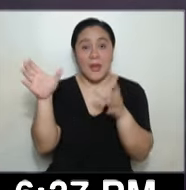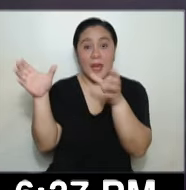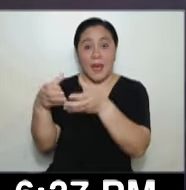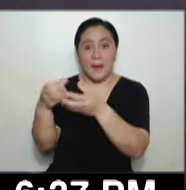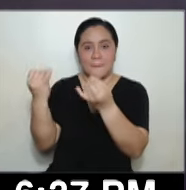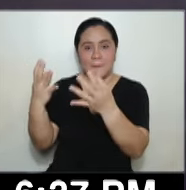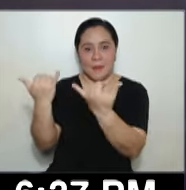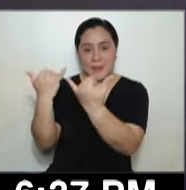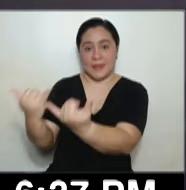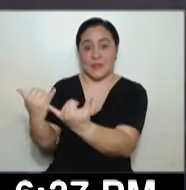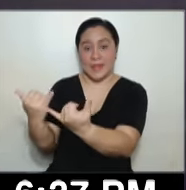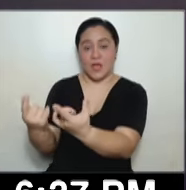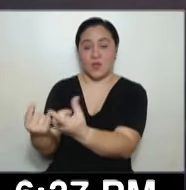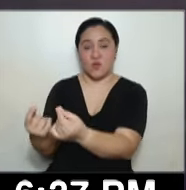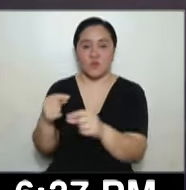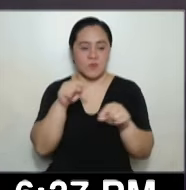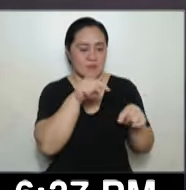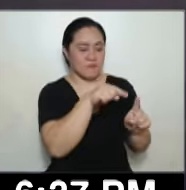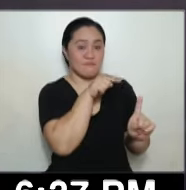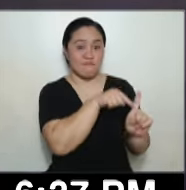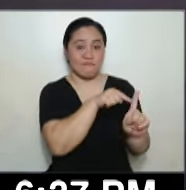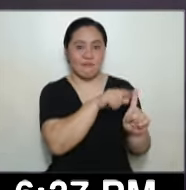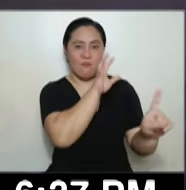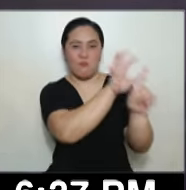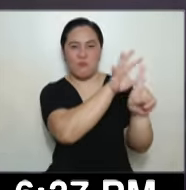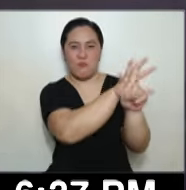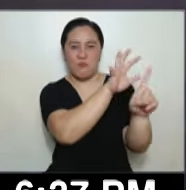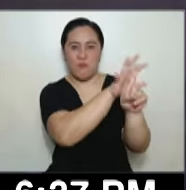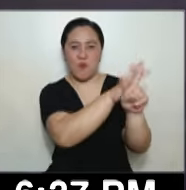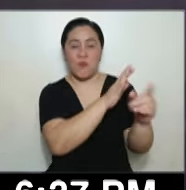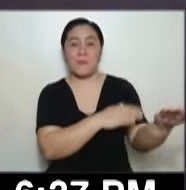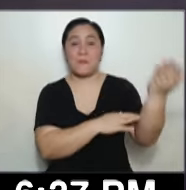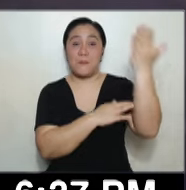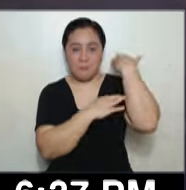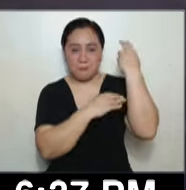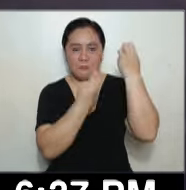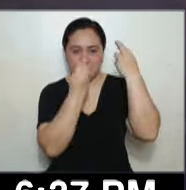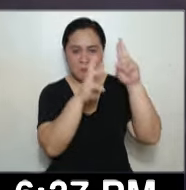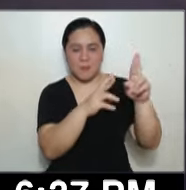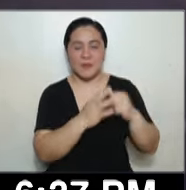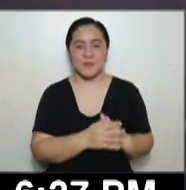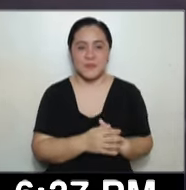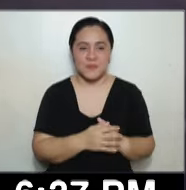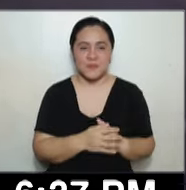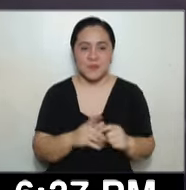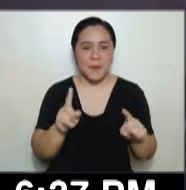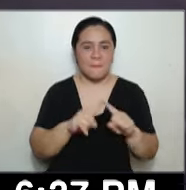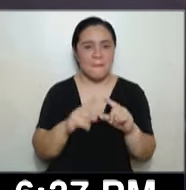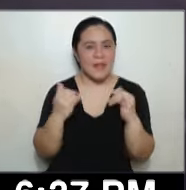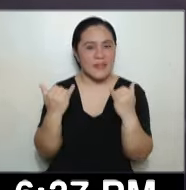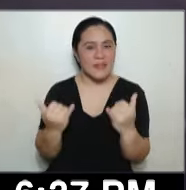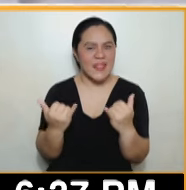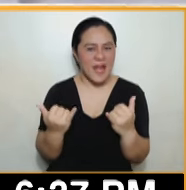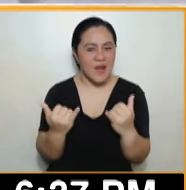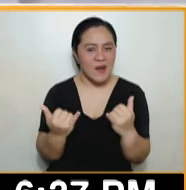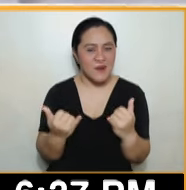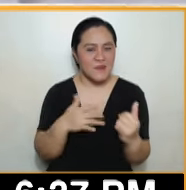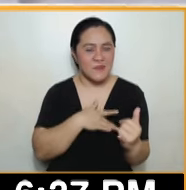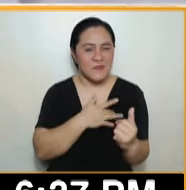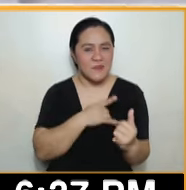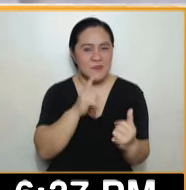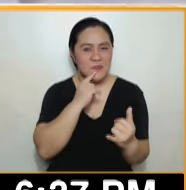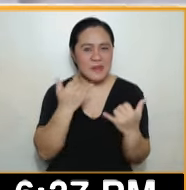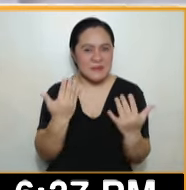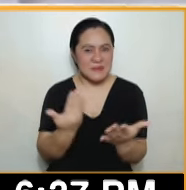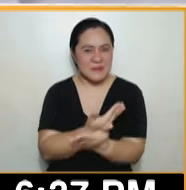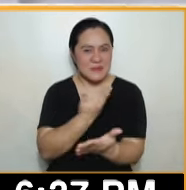yung isa, napakapopular dahil dating mayor ng Manila. Mm-hmm. Hindi ba yung timing na lang kaya? Hindi kaya masyadong maaga o